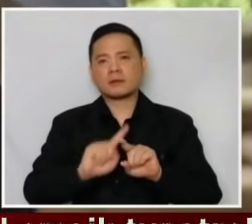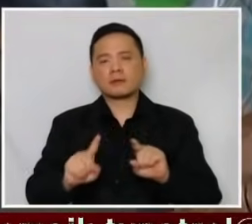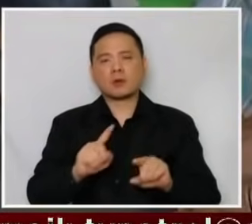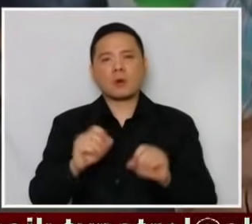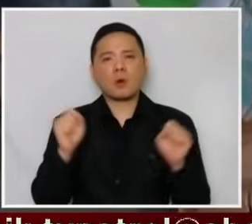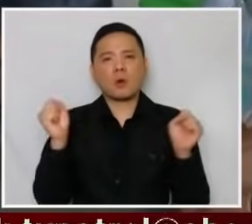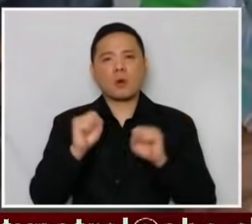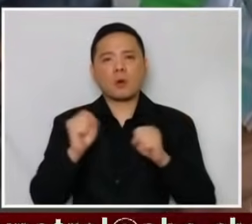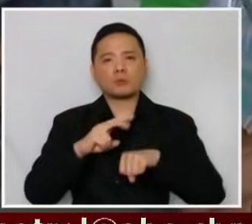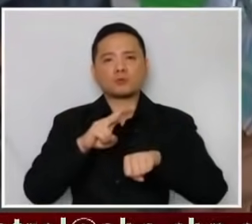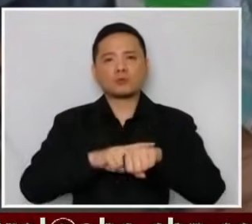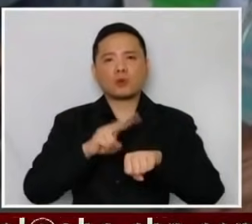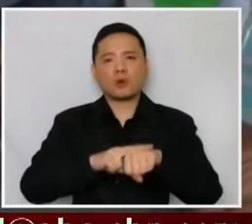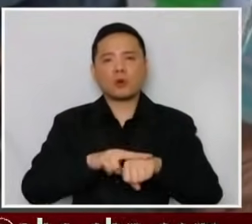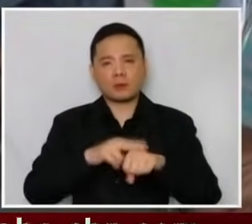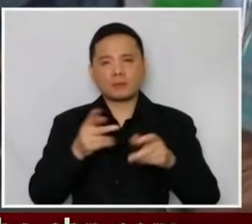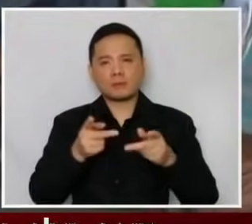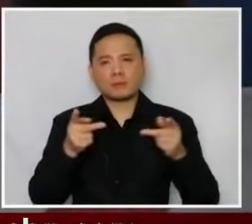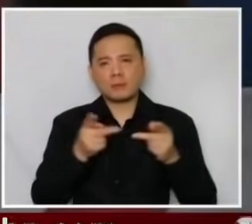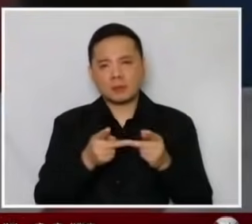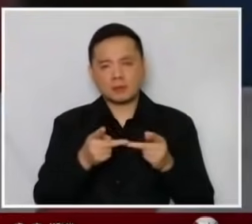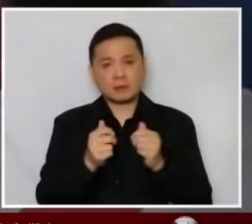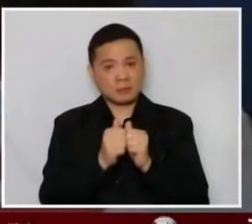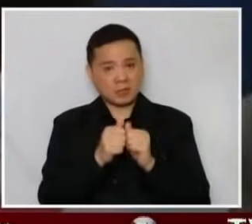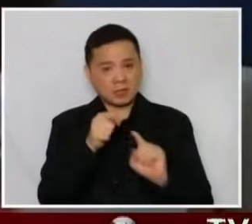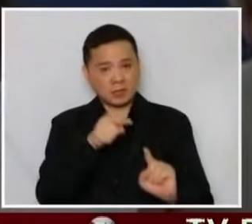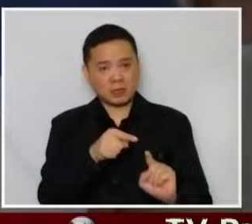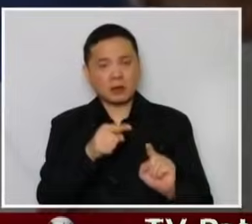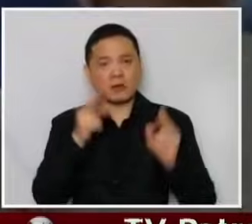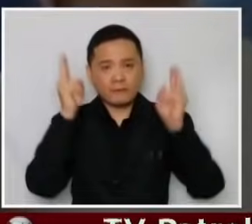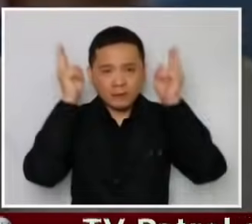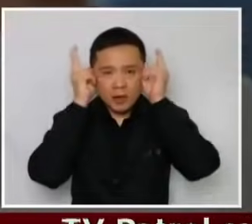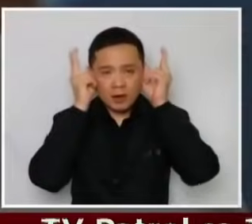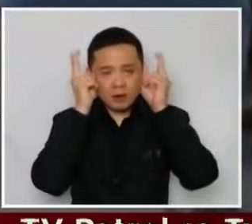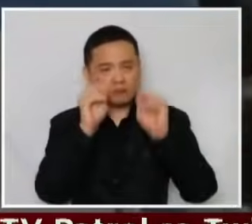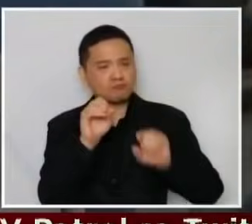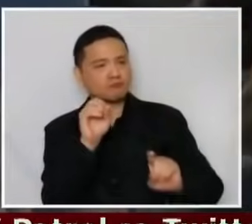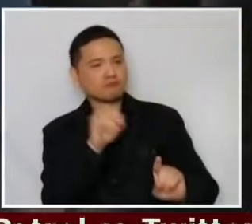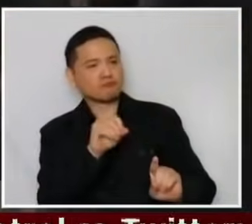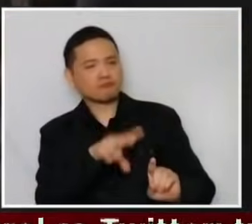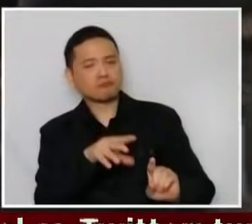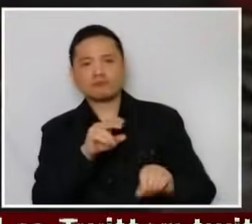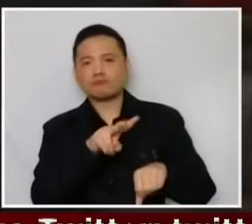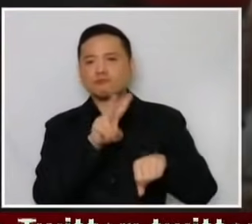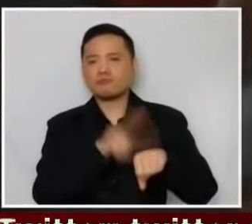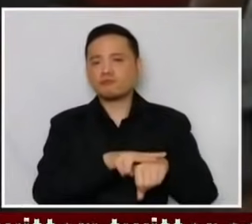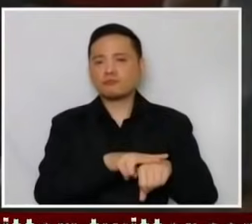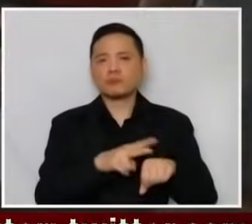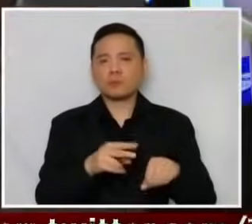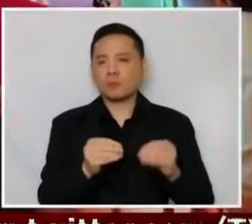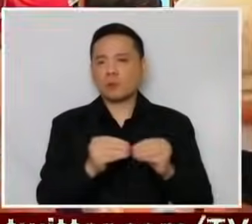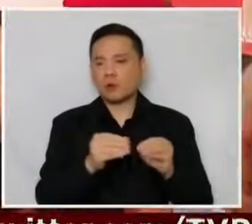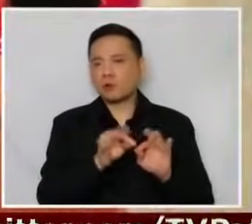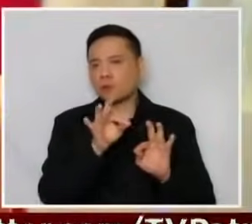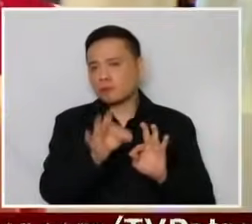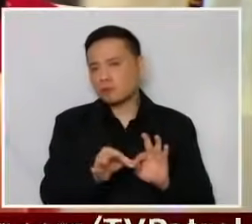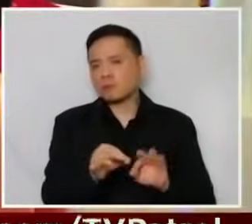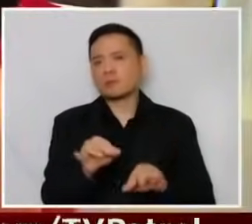facility para mapatagal ang pananariwa ng produkto at maibebenta pa sa mas maayos na presyo.